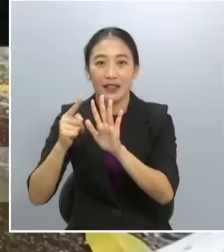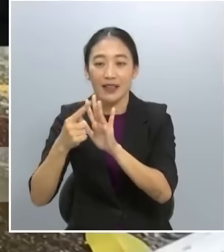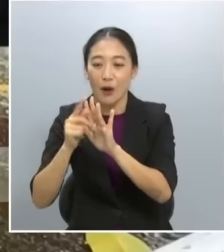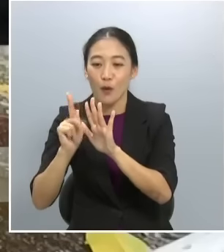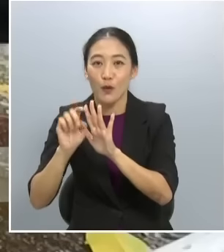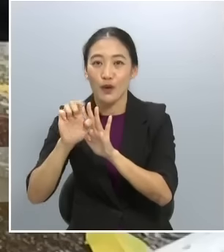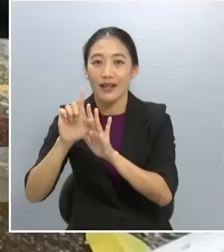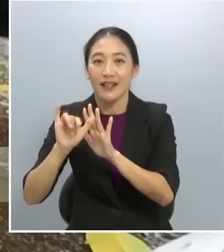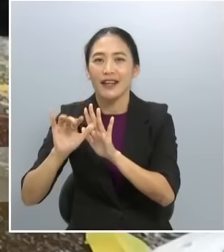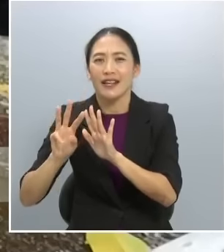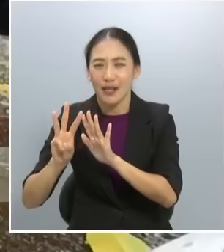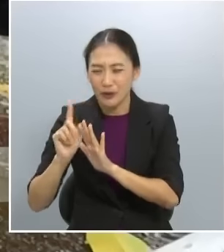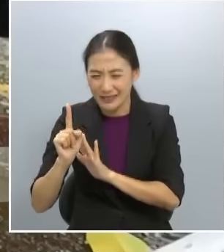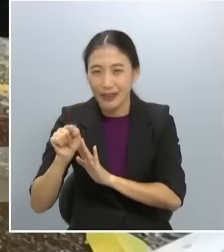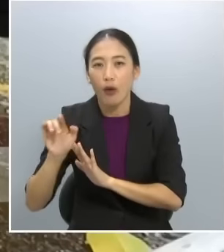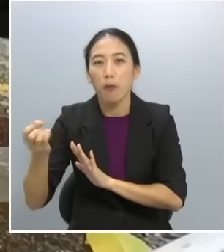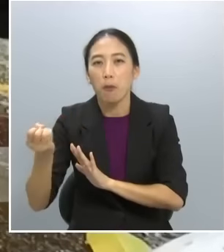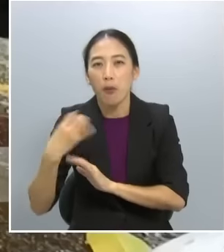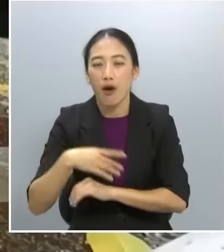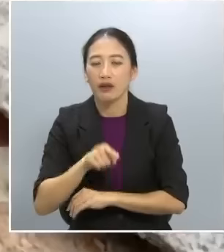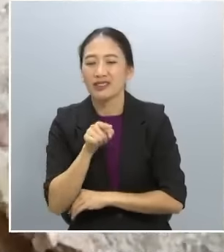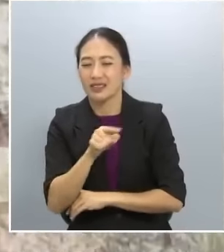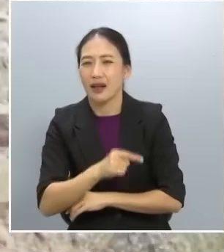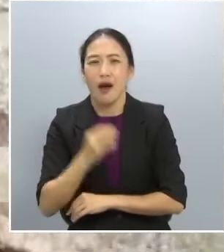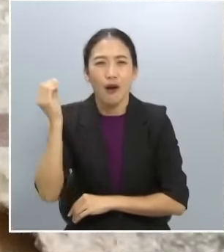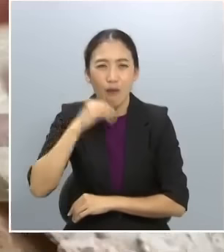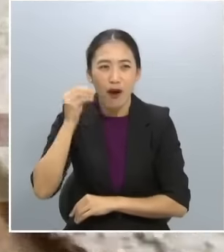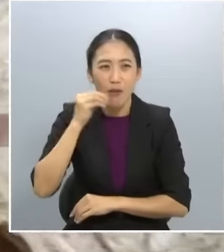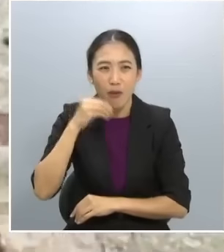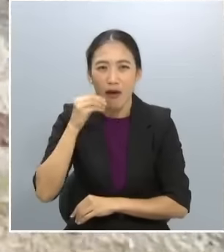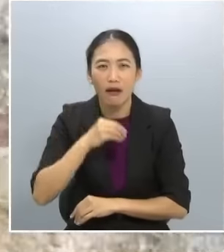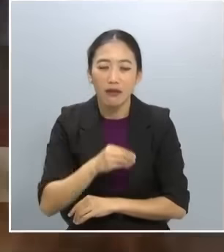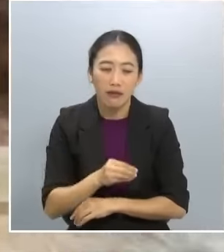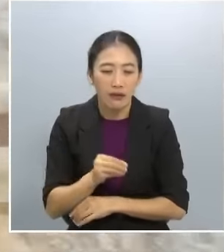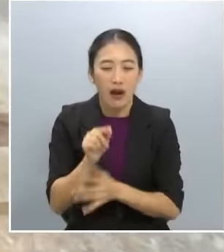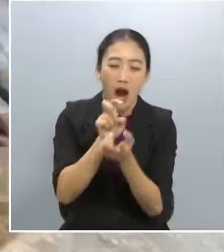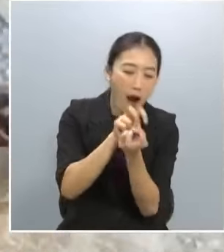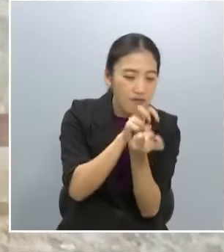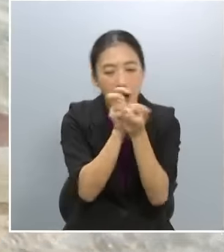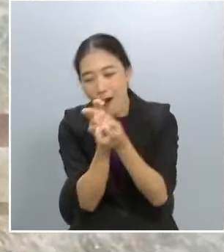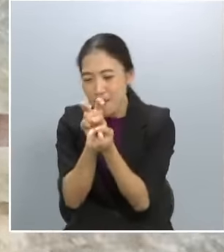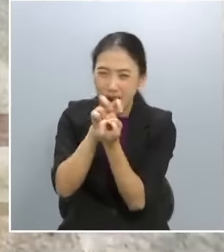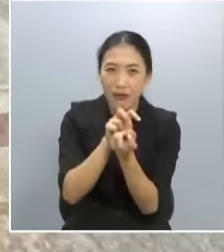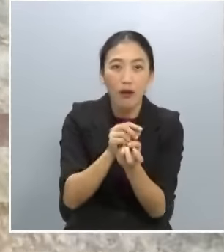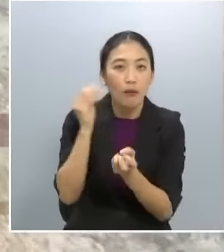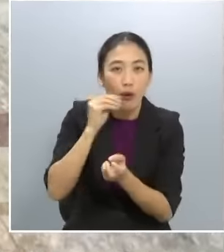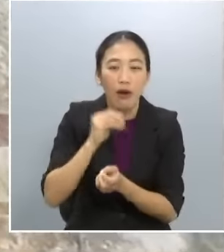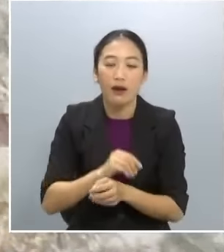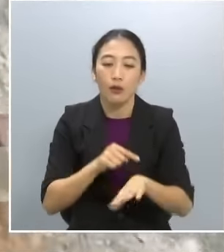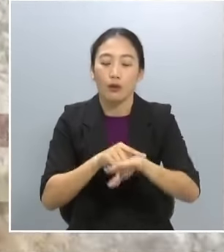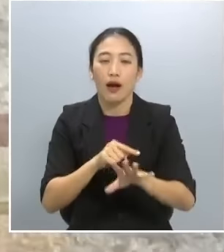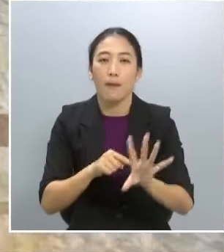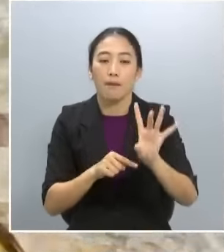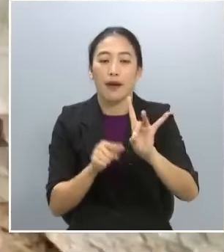คือน้องอะเขาใช้คำว่าจะตื่นมาเด้งช่วง8โมงถึง9โมงโดยเฉพาะช่วงที่โดนอาบน้ำเสร็จแล้วน้องจะไปนอนต่อ